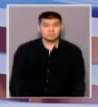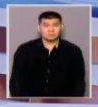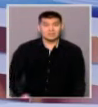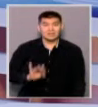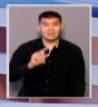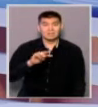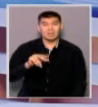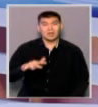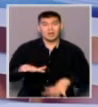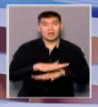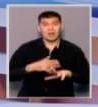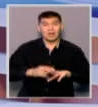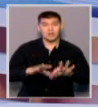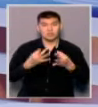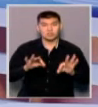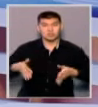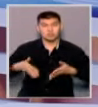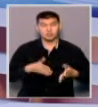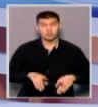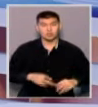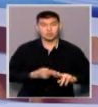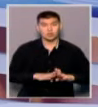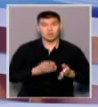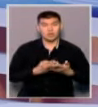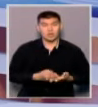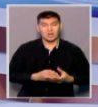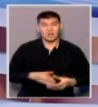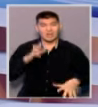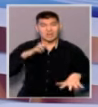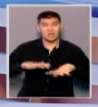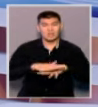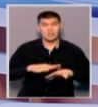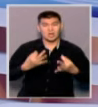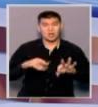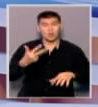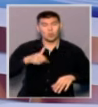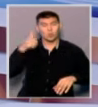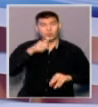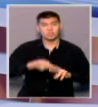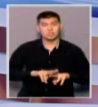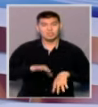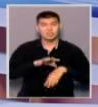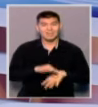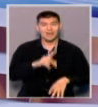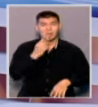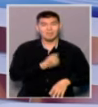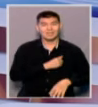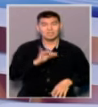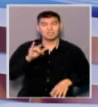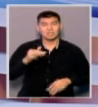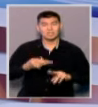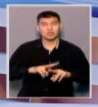Исатай Тайманлы халық азаттығы жолындағы күрескер. Осындай атаумен ел тәуелсіздігінің 30 жылдығы аясында Батыр Исатай